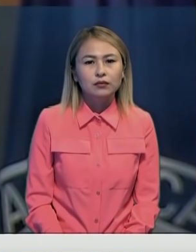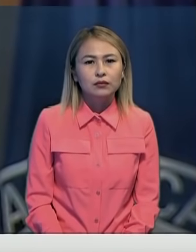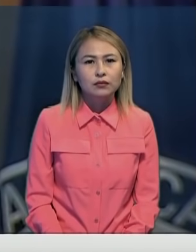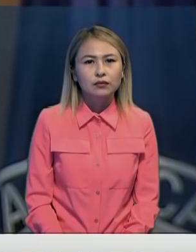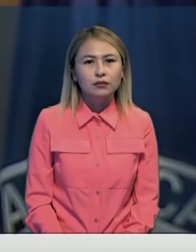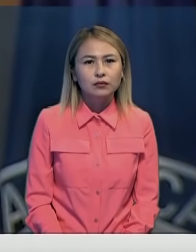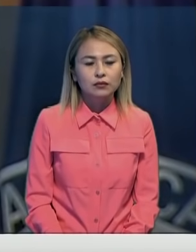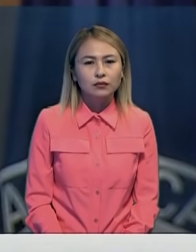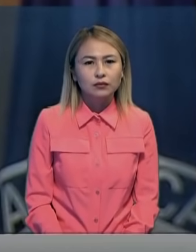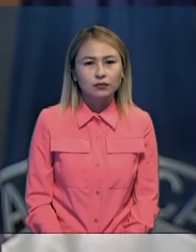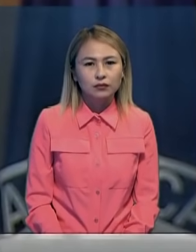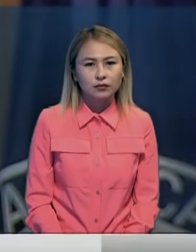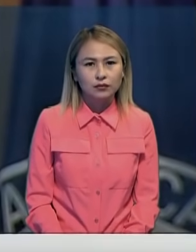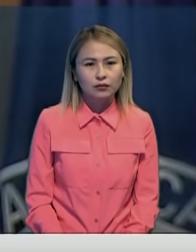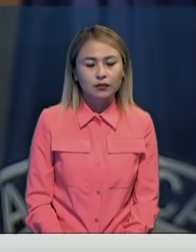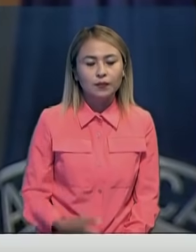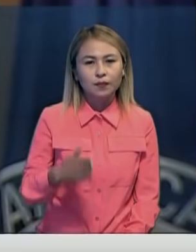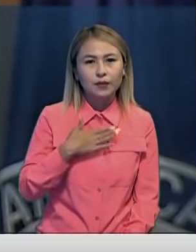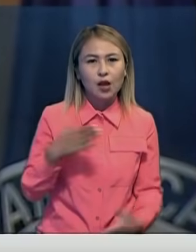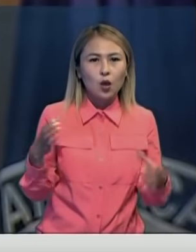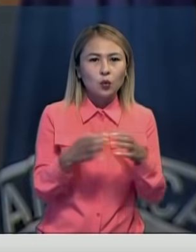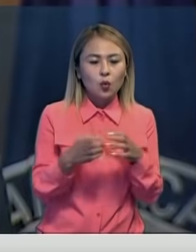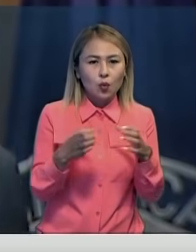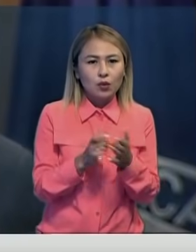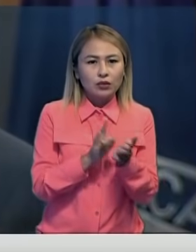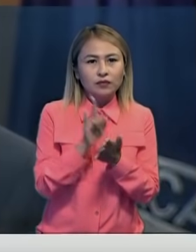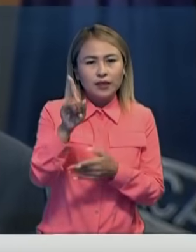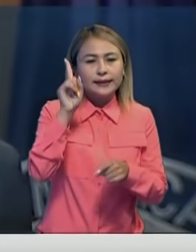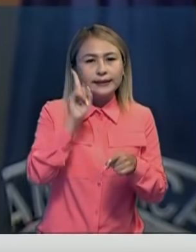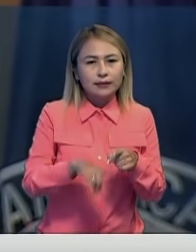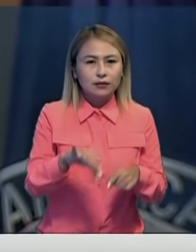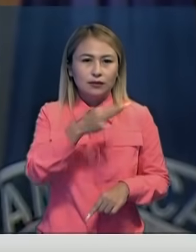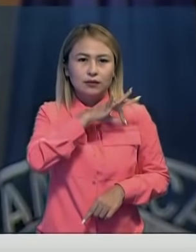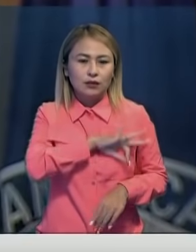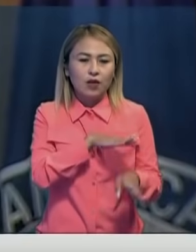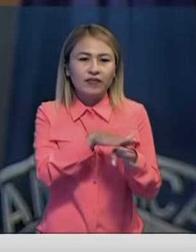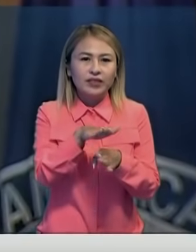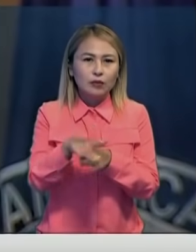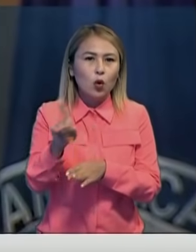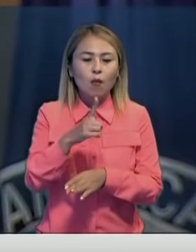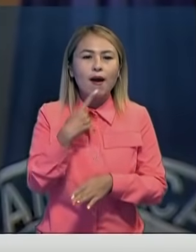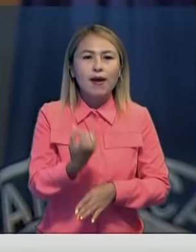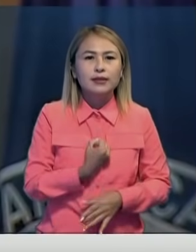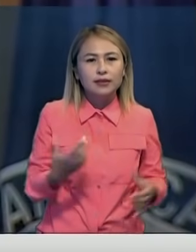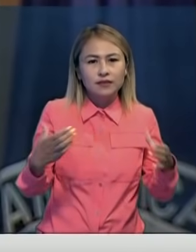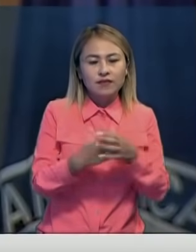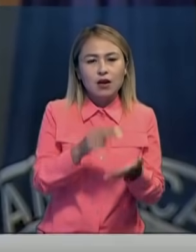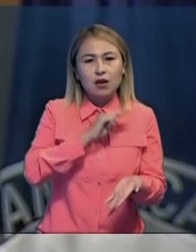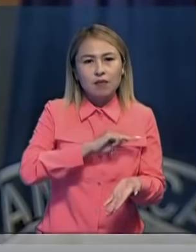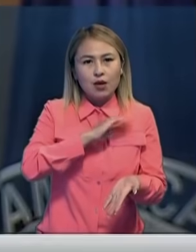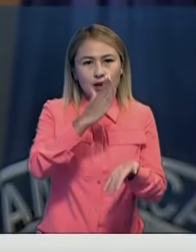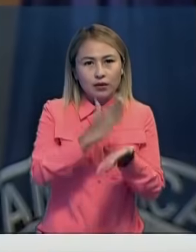help load planes safely and securely. Біздің тобымыз ұшақтарды тез және тиімді толтыру үшін әскерлермен жұмыс істеп жатыр.